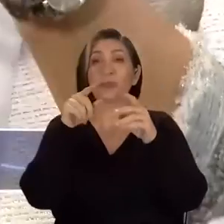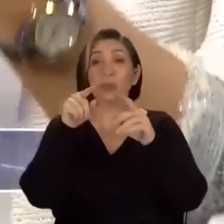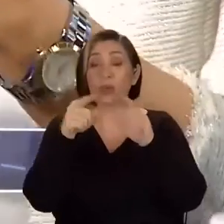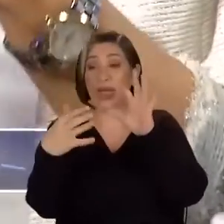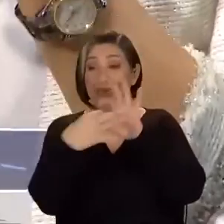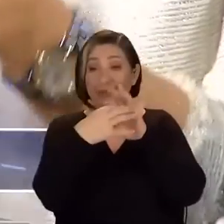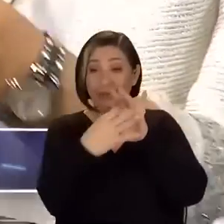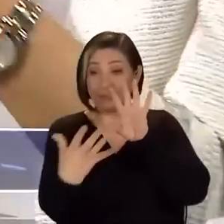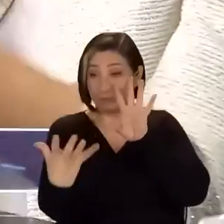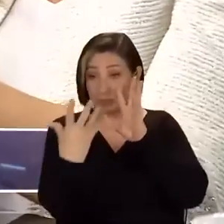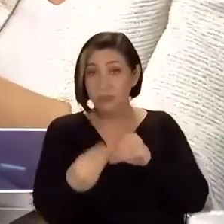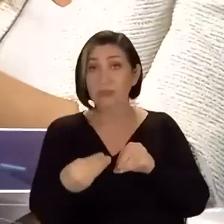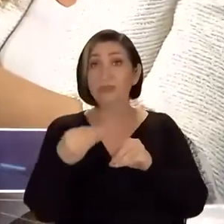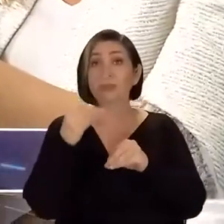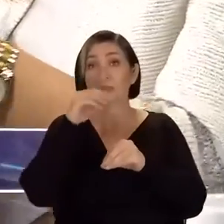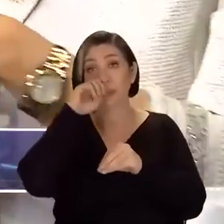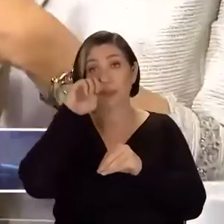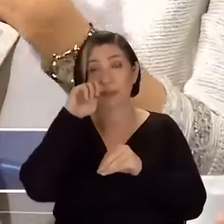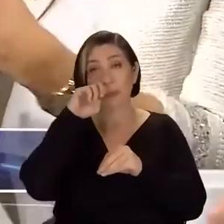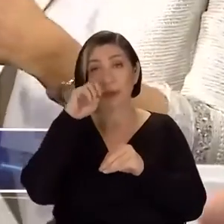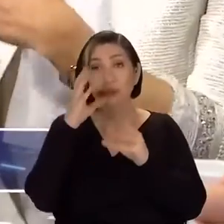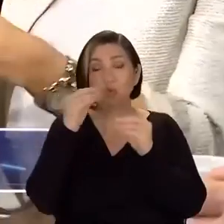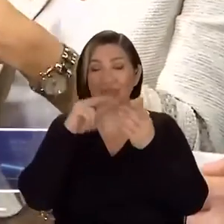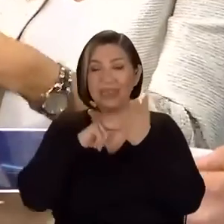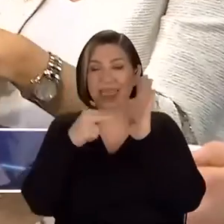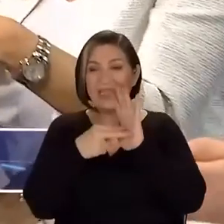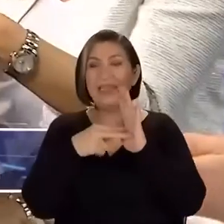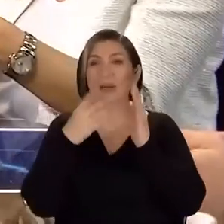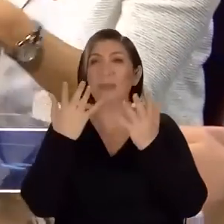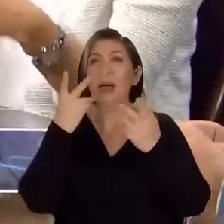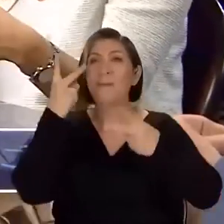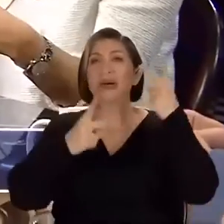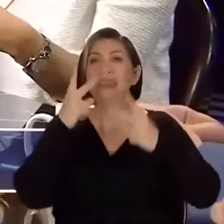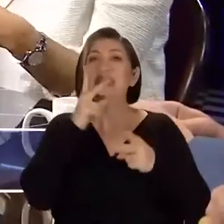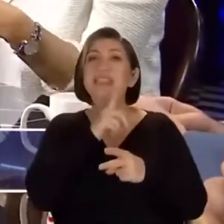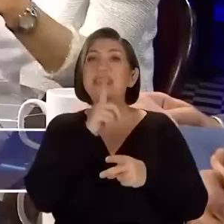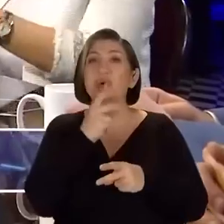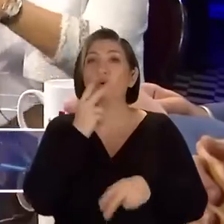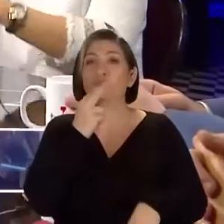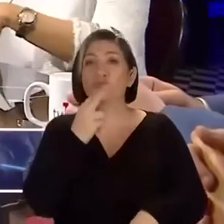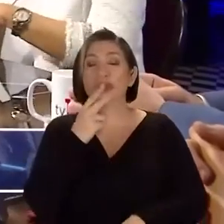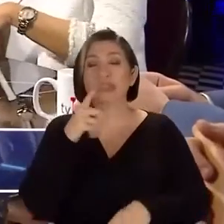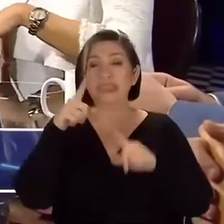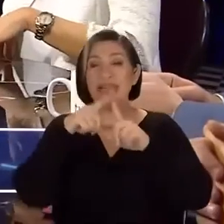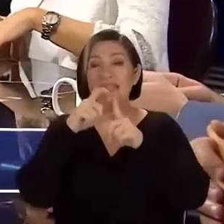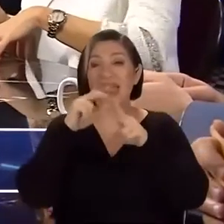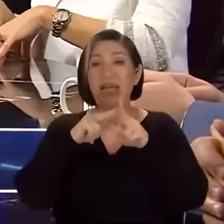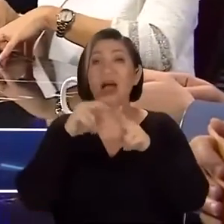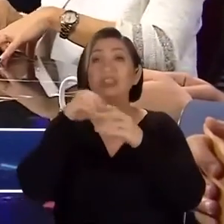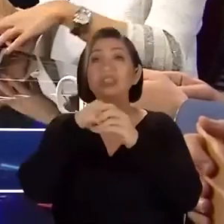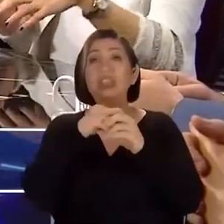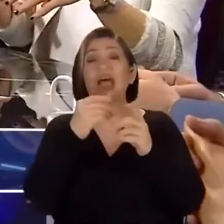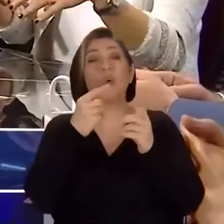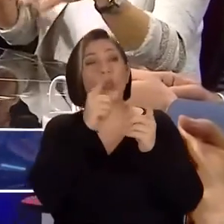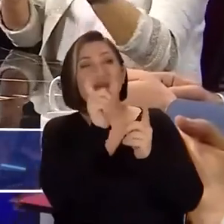entegre aslında mining farm deniyor. Yani çok teknik ve maalesef bazı şeyleri İngilizce konuşuyoruz. TDK hala almadı